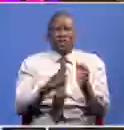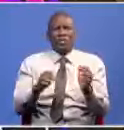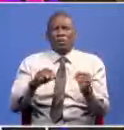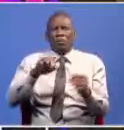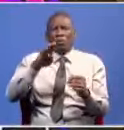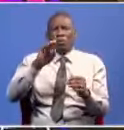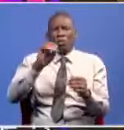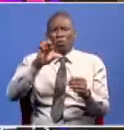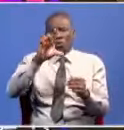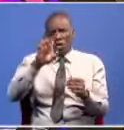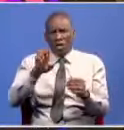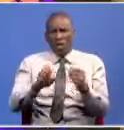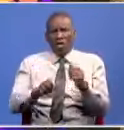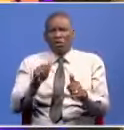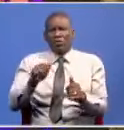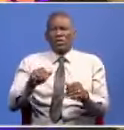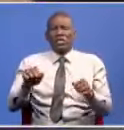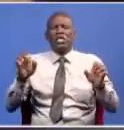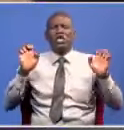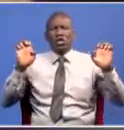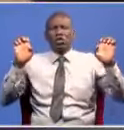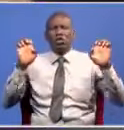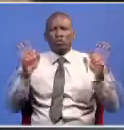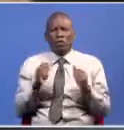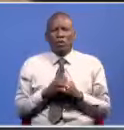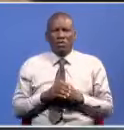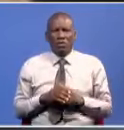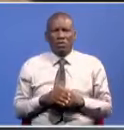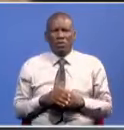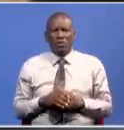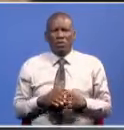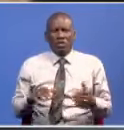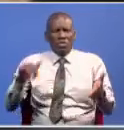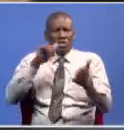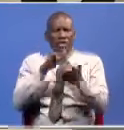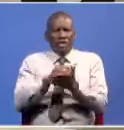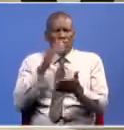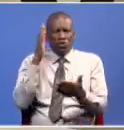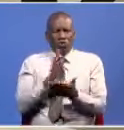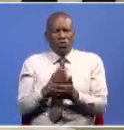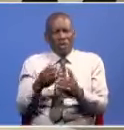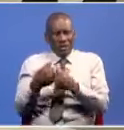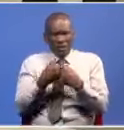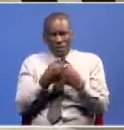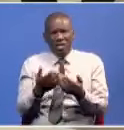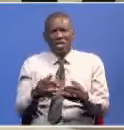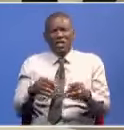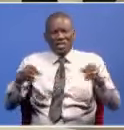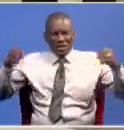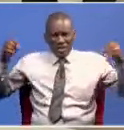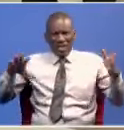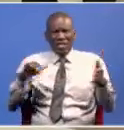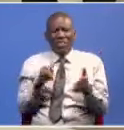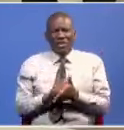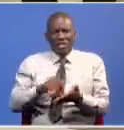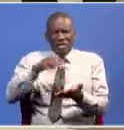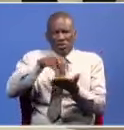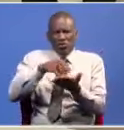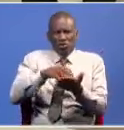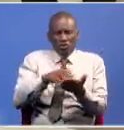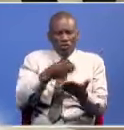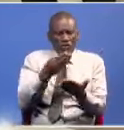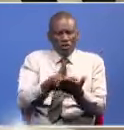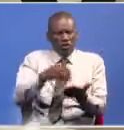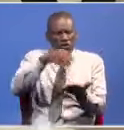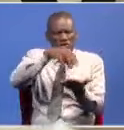kimataifa ya Bole iliyo Addis Ababa, Ethiopia. The facilities are now really constrained. Vile vile ni wazi kuwa katika hali yake ya